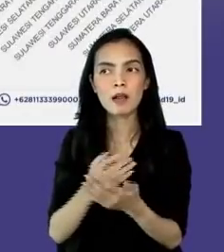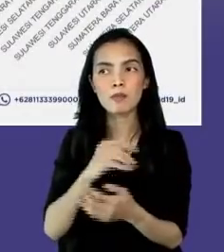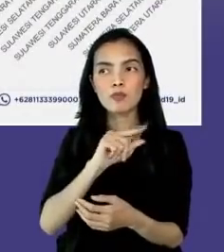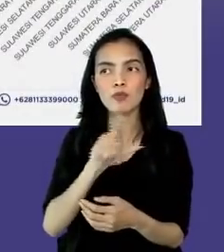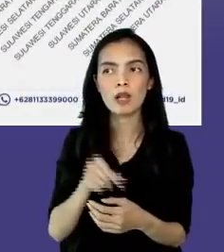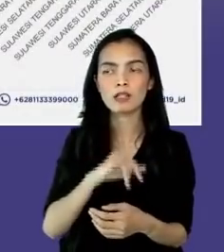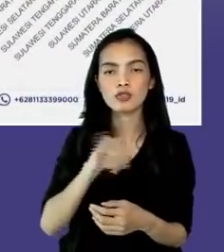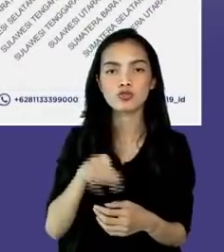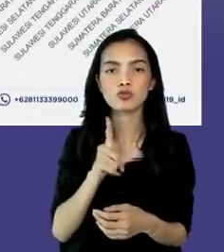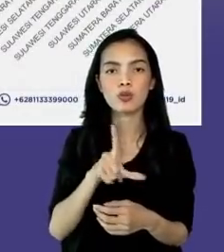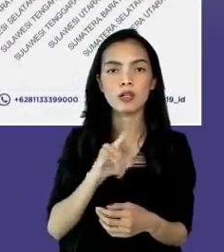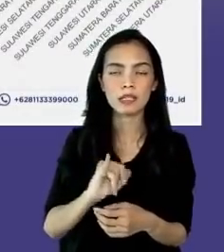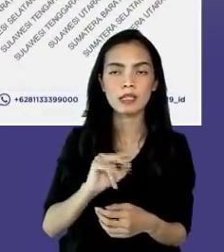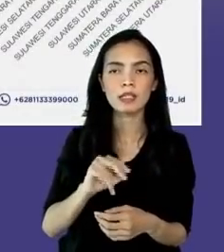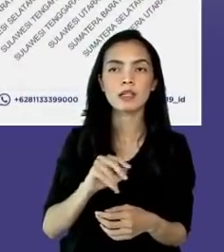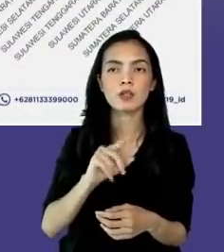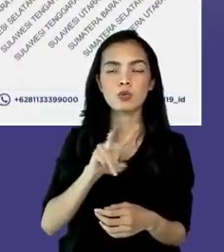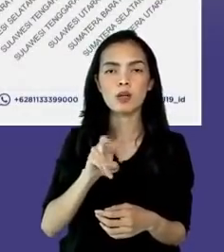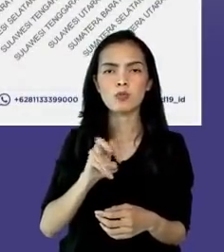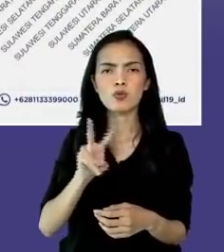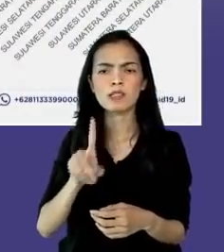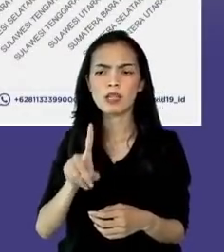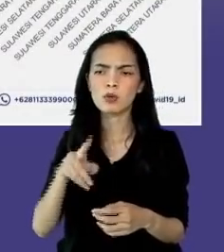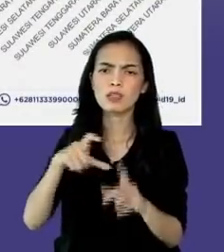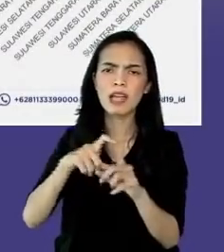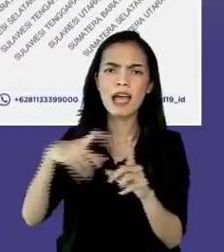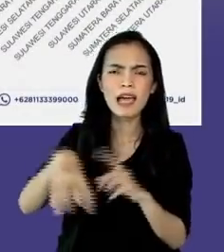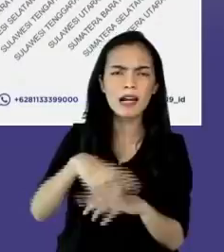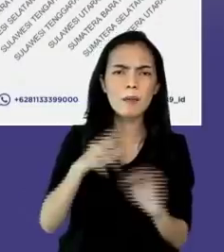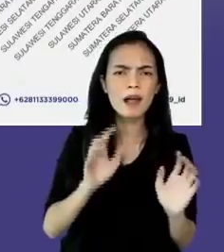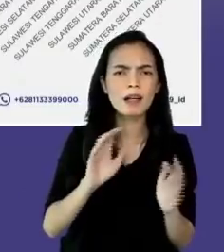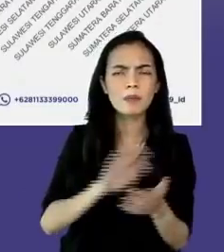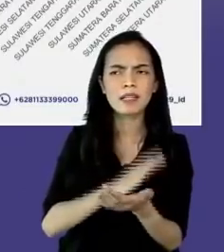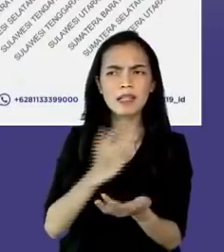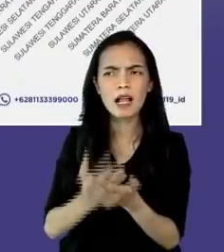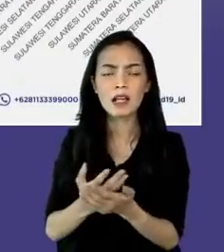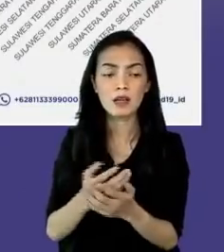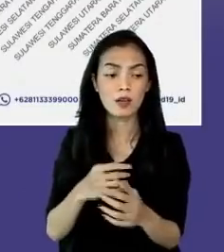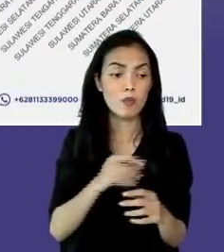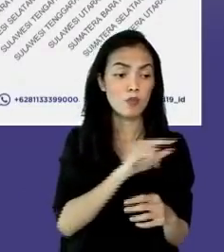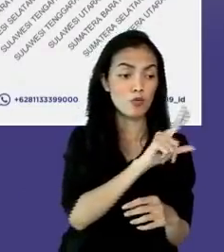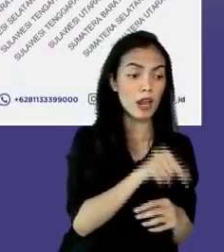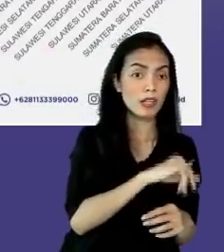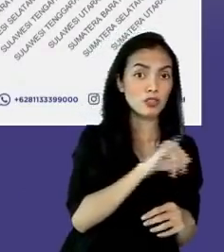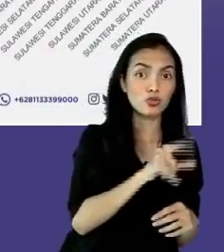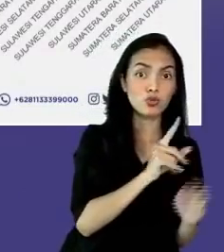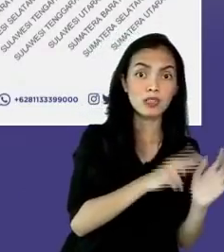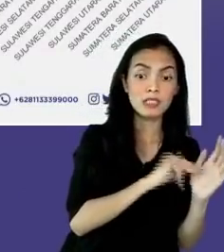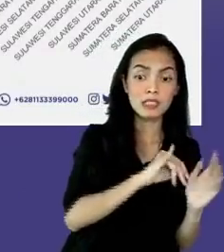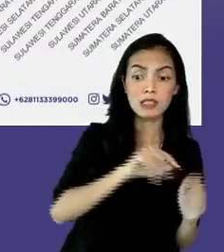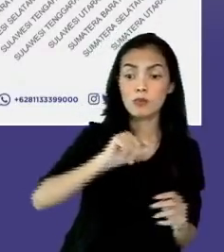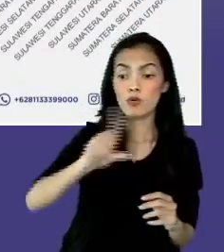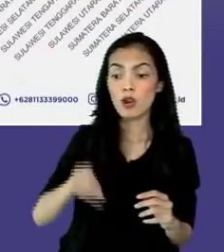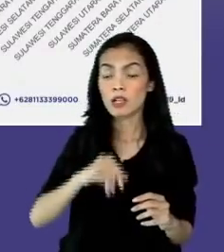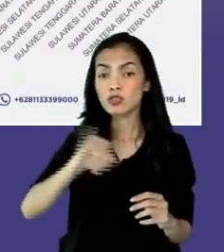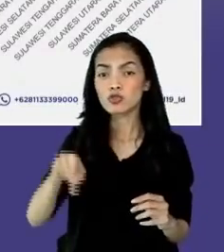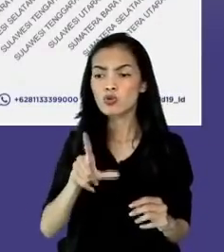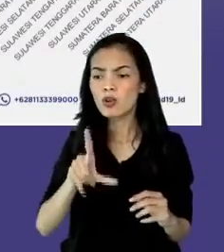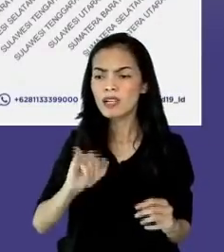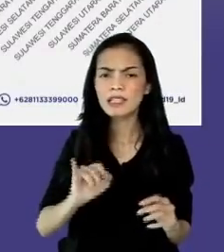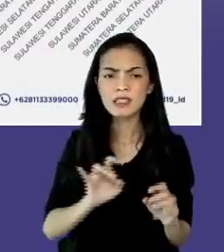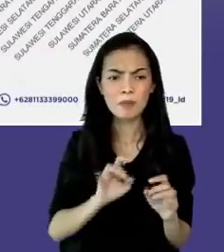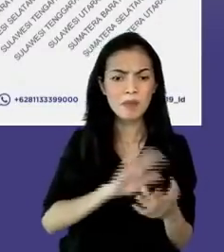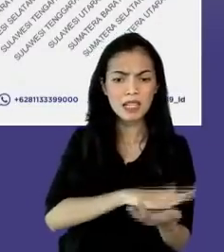bulan Juli 2021. Bedanya apa dengan kematian yang ada di bulan Juni atau bulan-bulan sebelumnya? Yang pertama saya coba